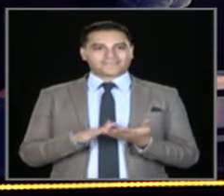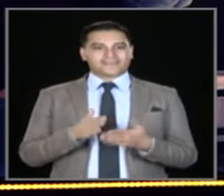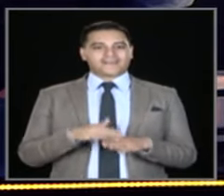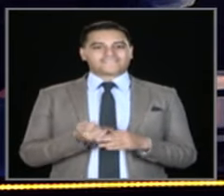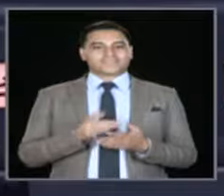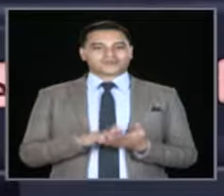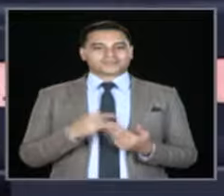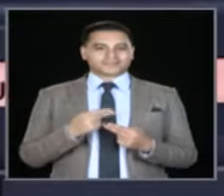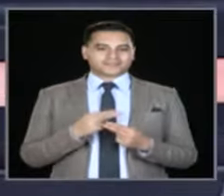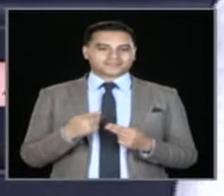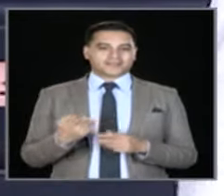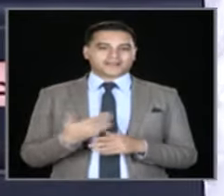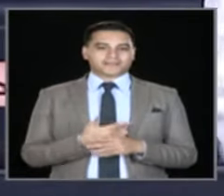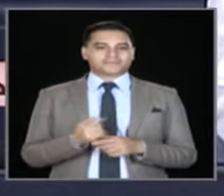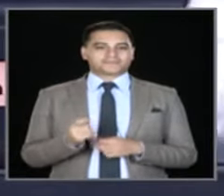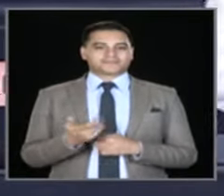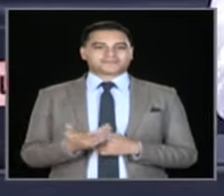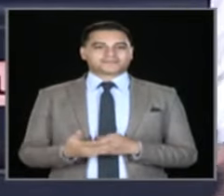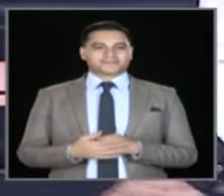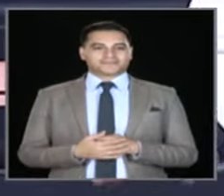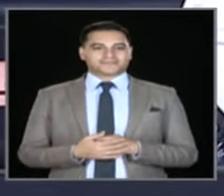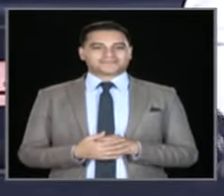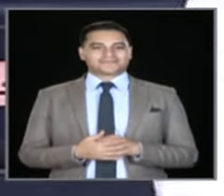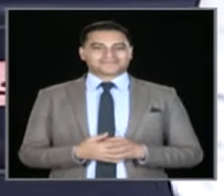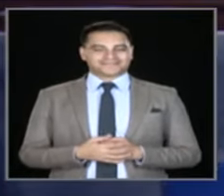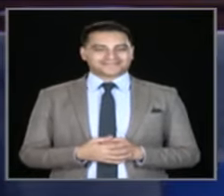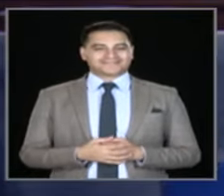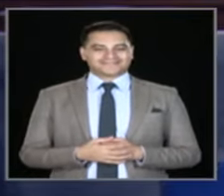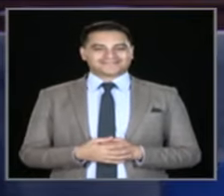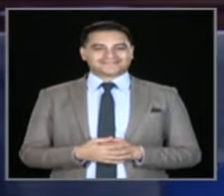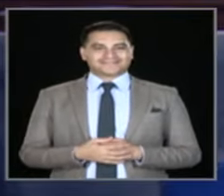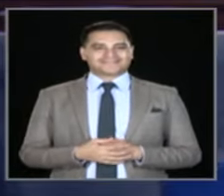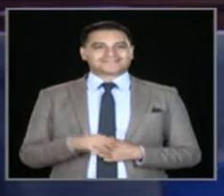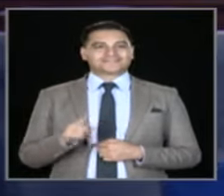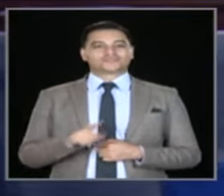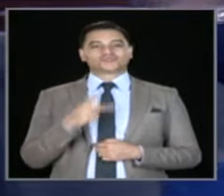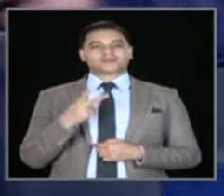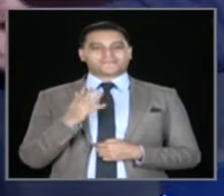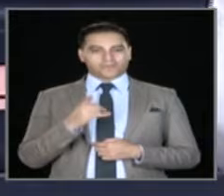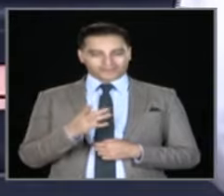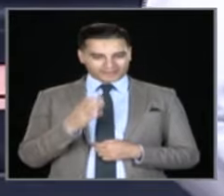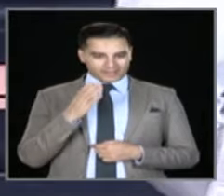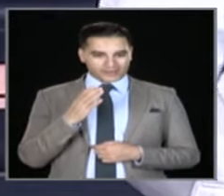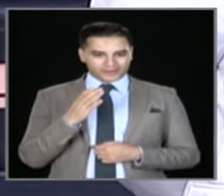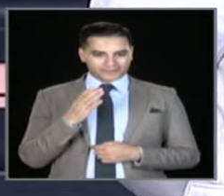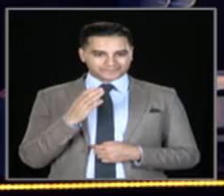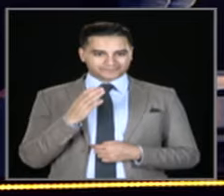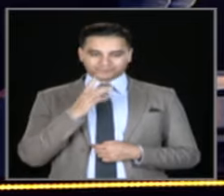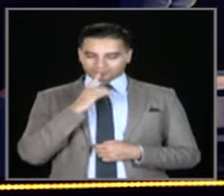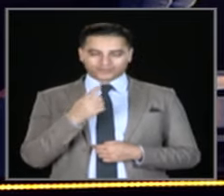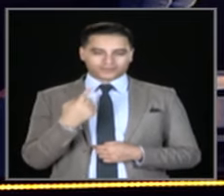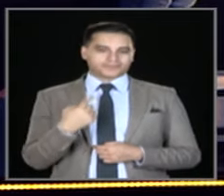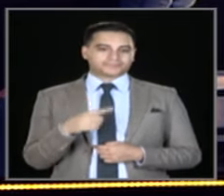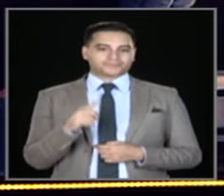فرصه اكمل اصل اكيد مش كره اليد يعني في سؤالين كان ممكن تجاوبهم هو واحد بس ايوه